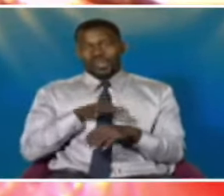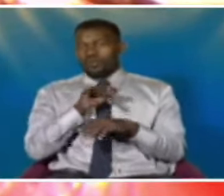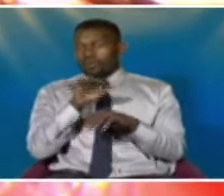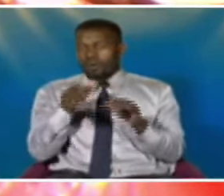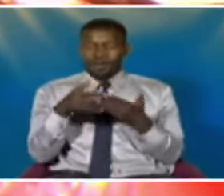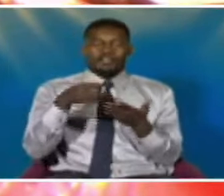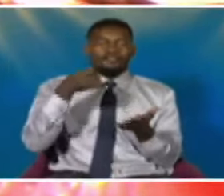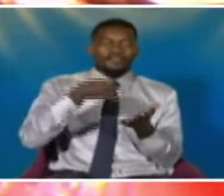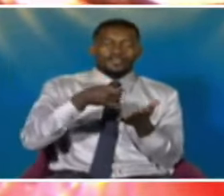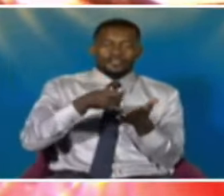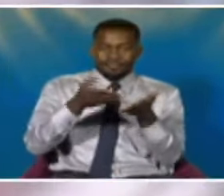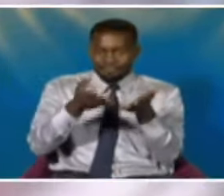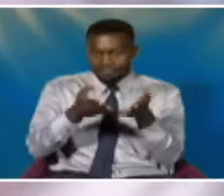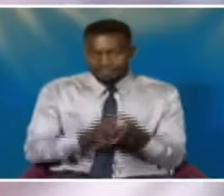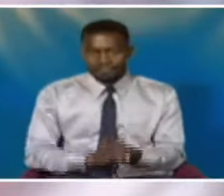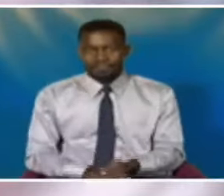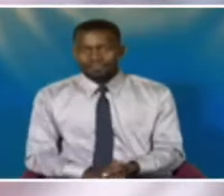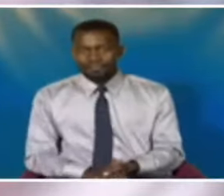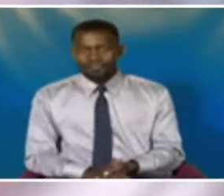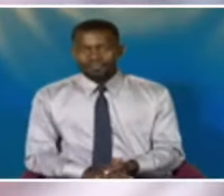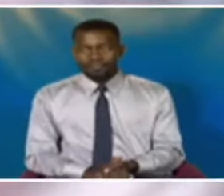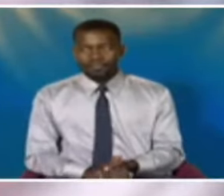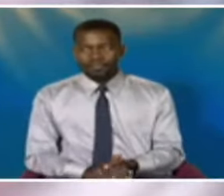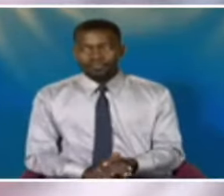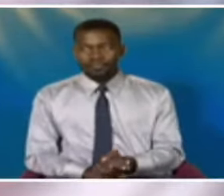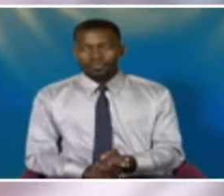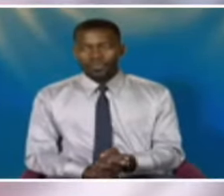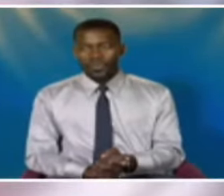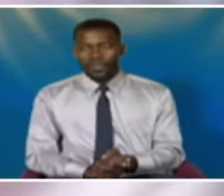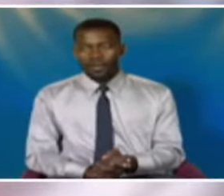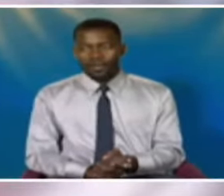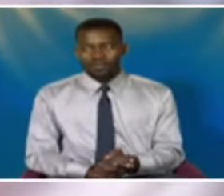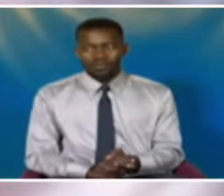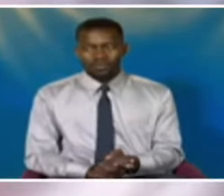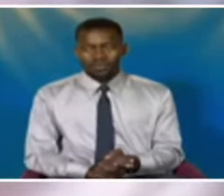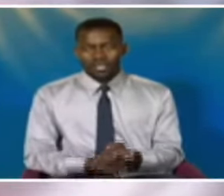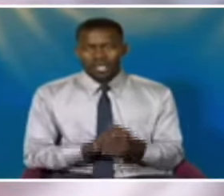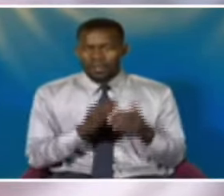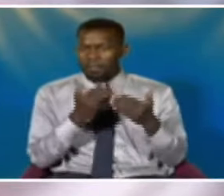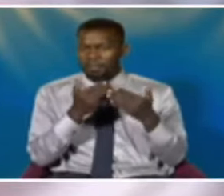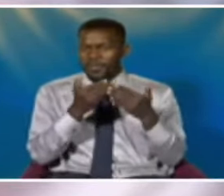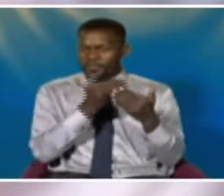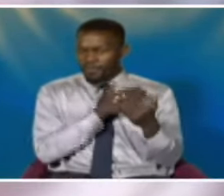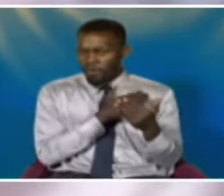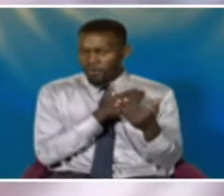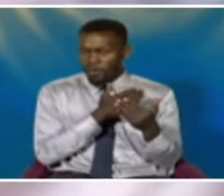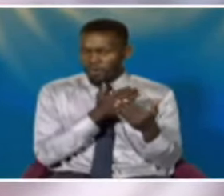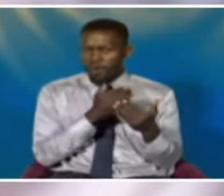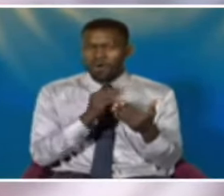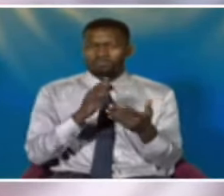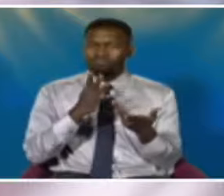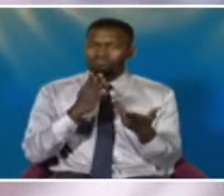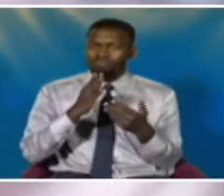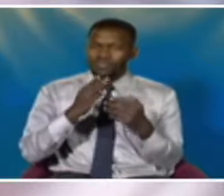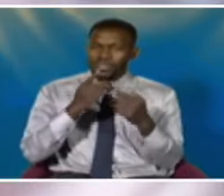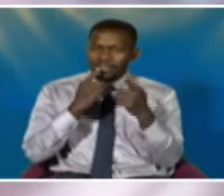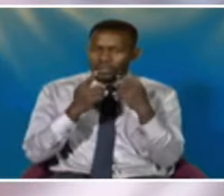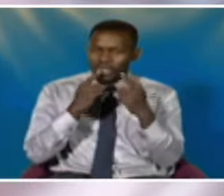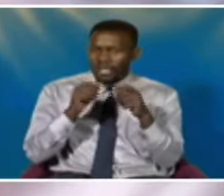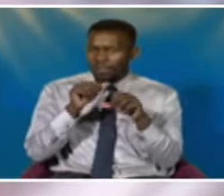kike. Tulikuwa tunazungumzia kwamba hygiene pia ya